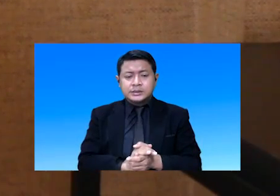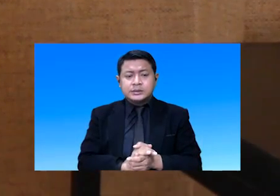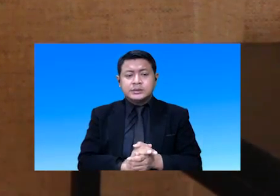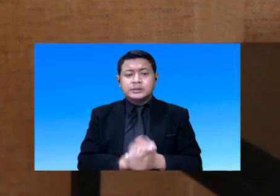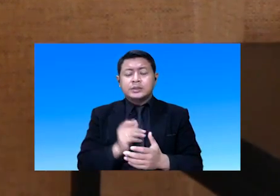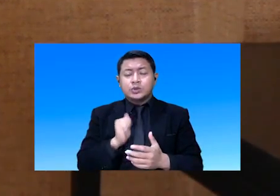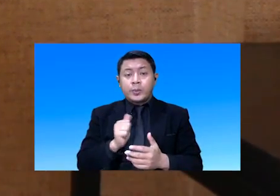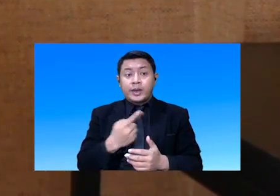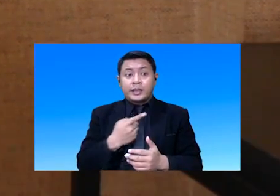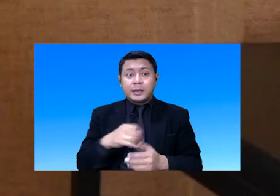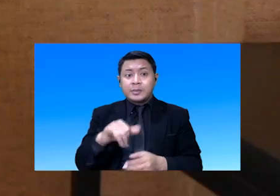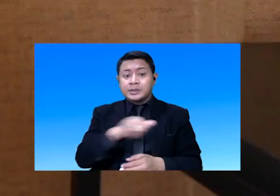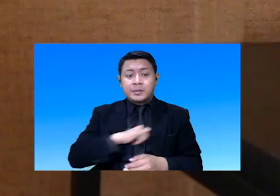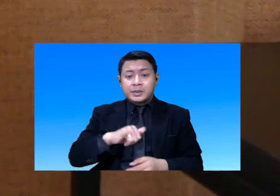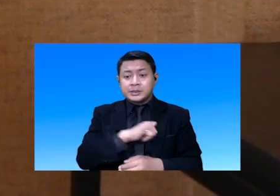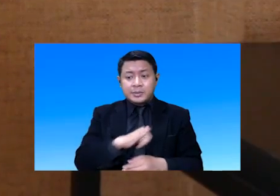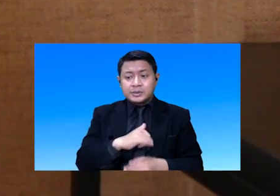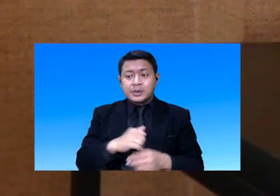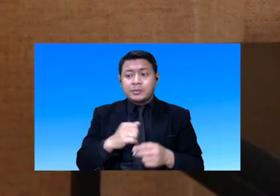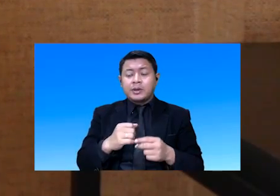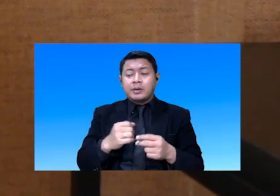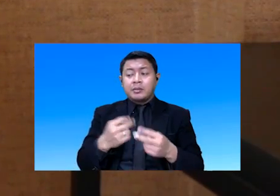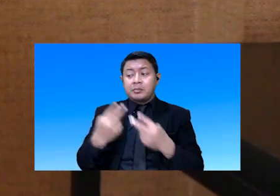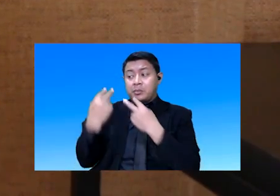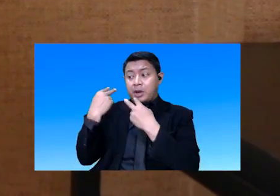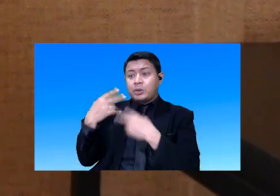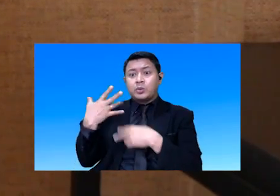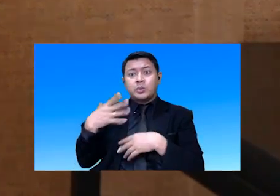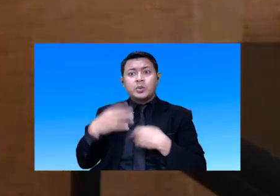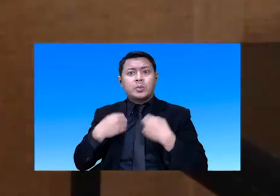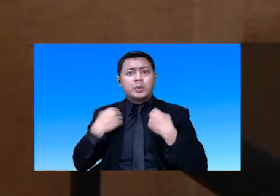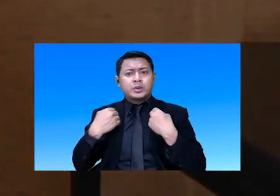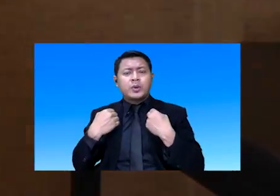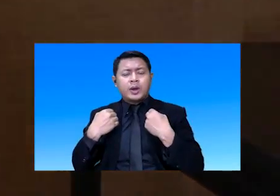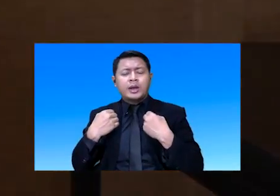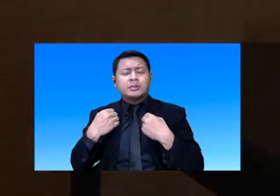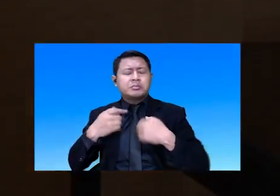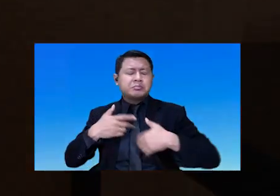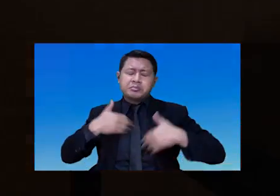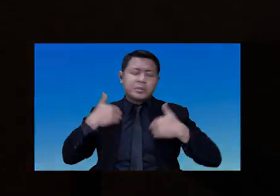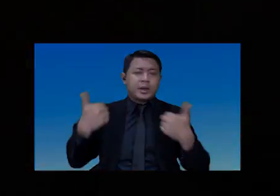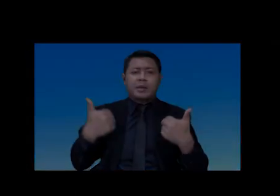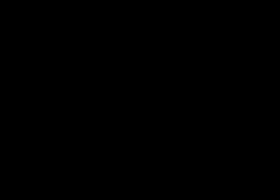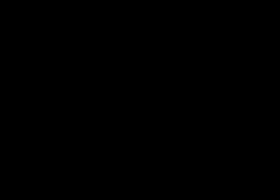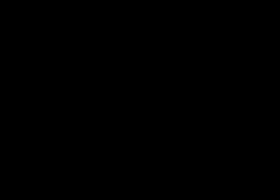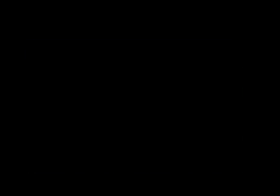sama-sama duduk, ya, bareng melihat ke belakang perjuangan yang telah kita lakukan.